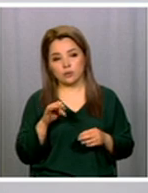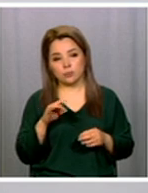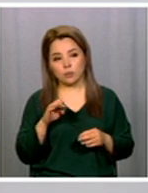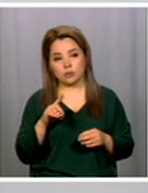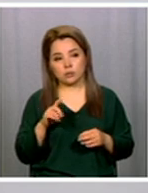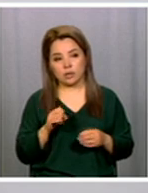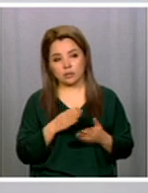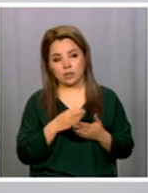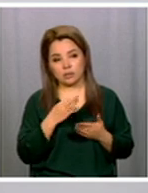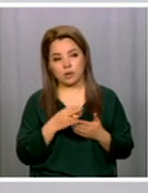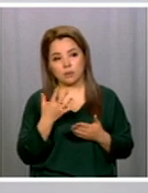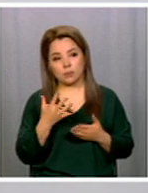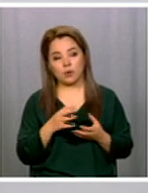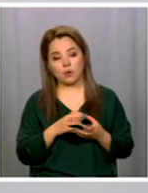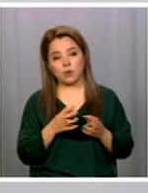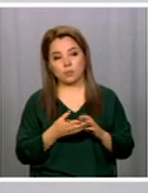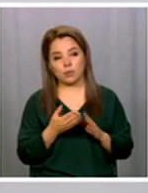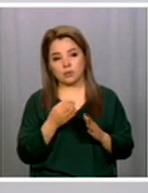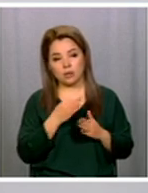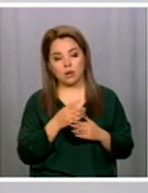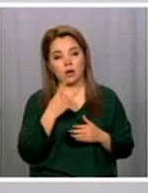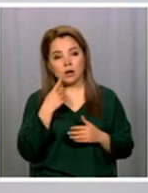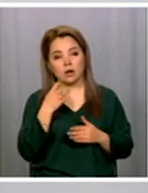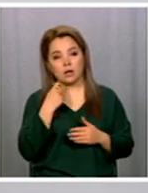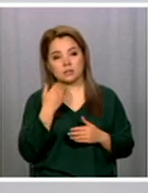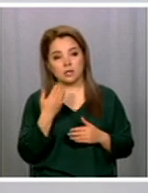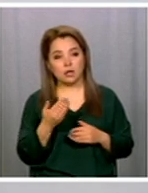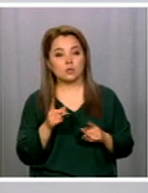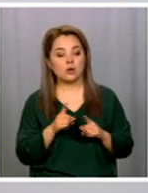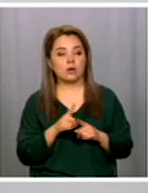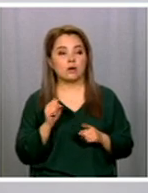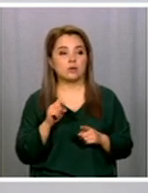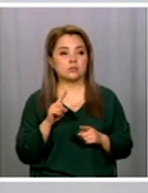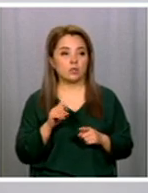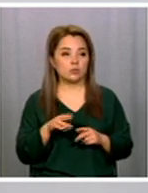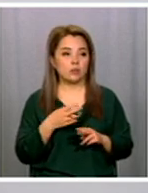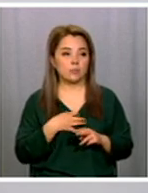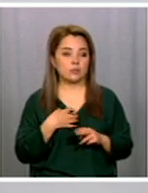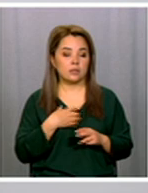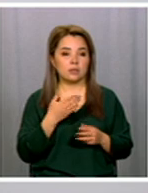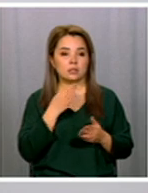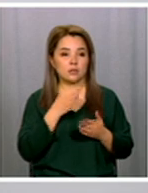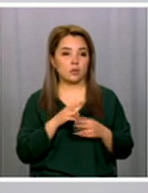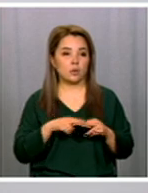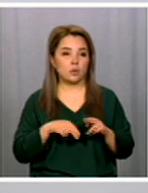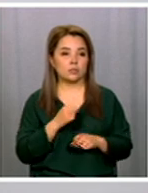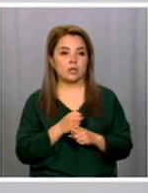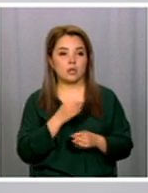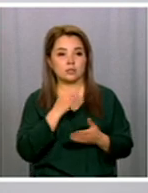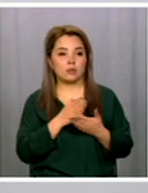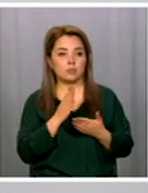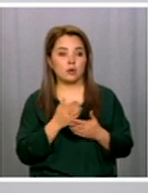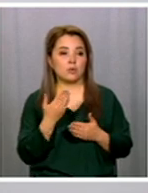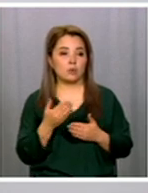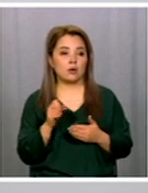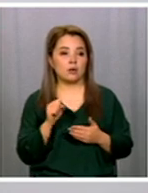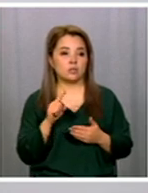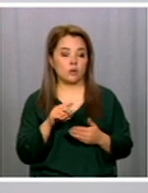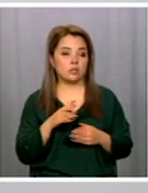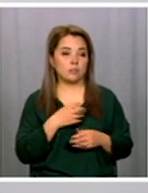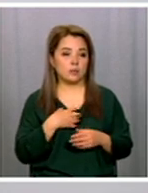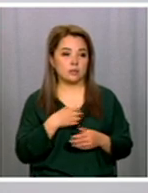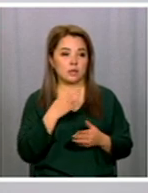яғни 5 көміртекті қант, және азотты негіздерден құралған. Мұнда азотты